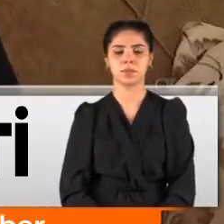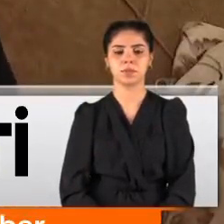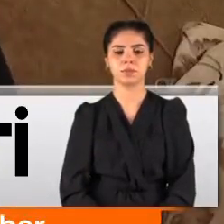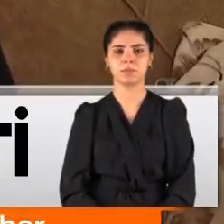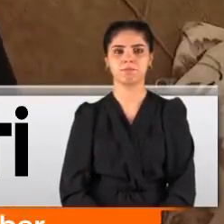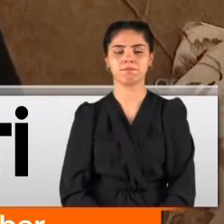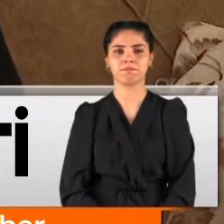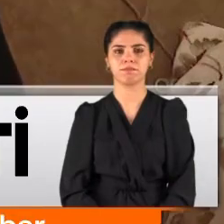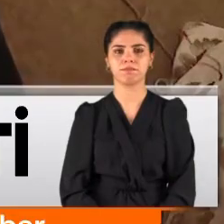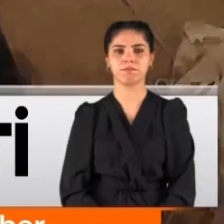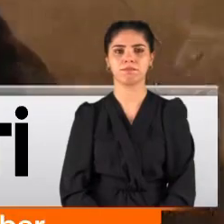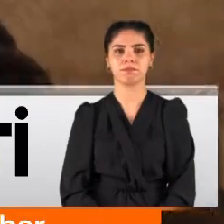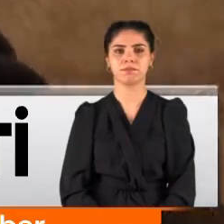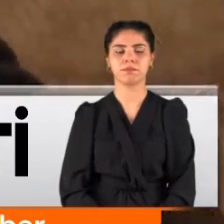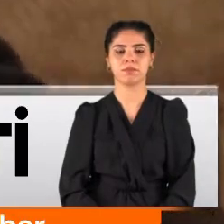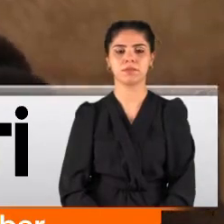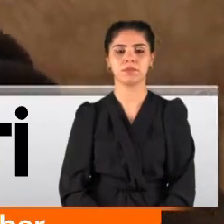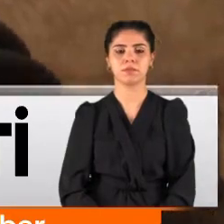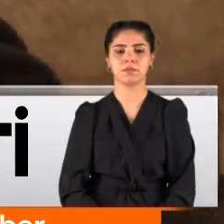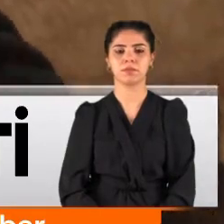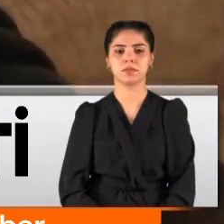psikolojim bozuluyor. Sürekli ağlıyorum.